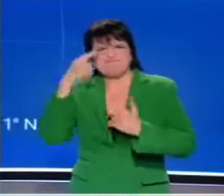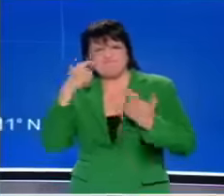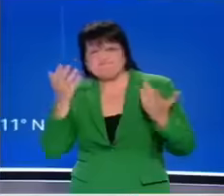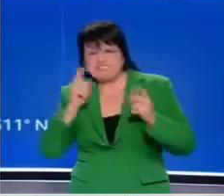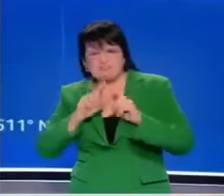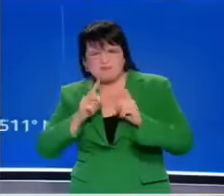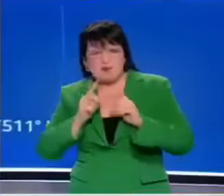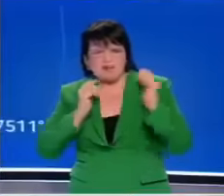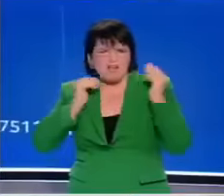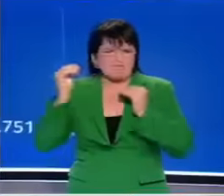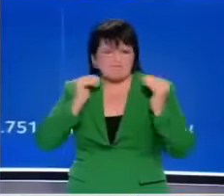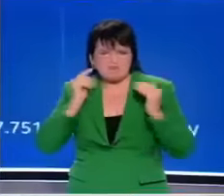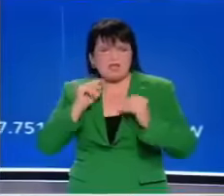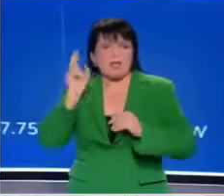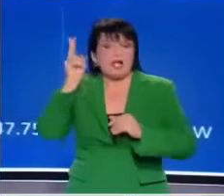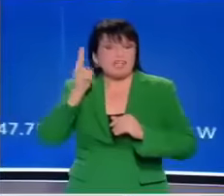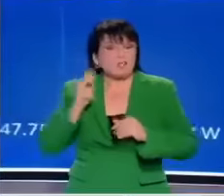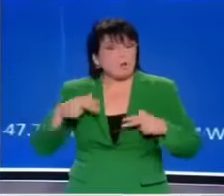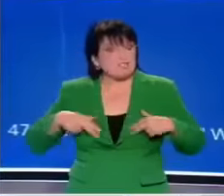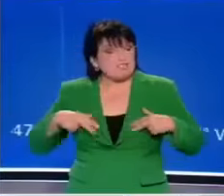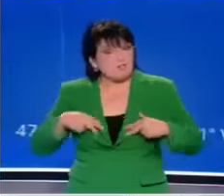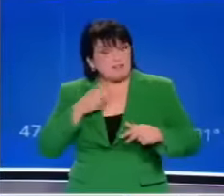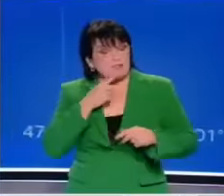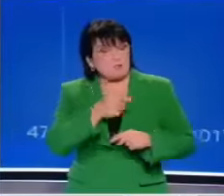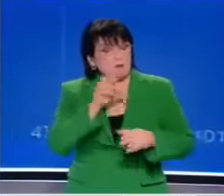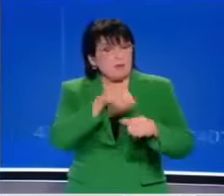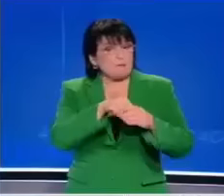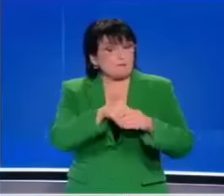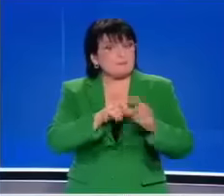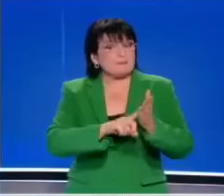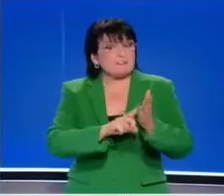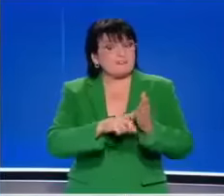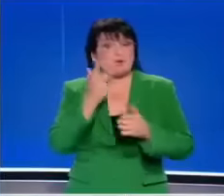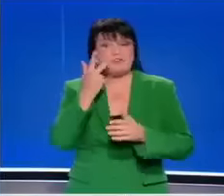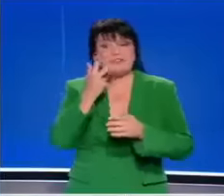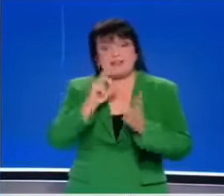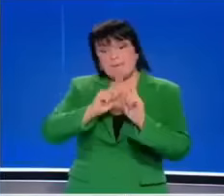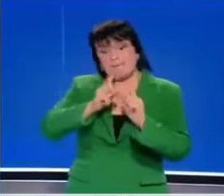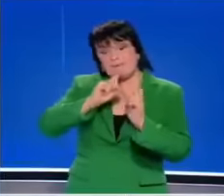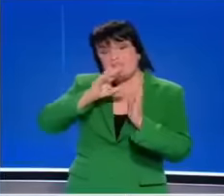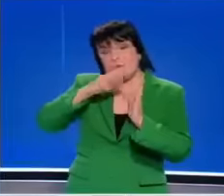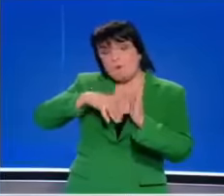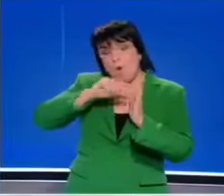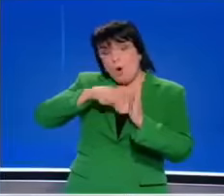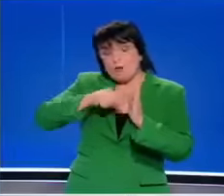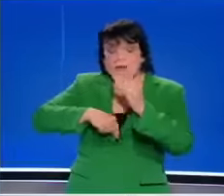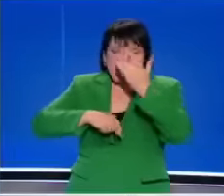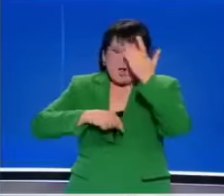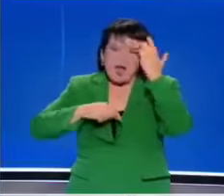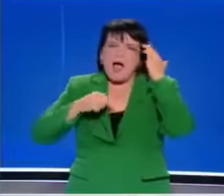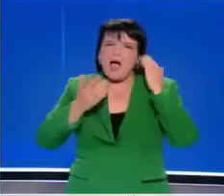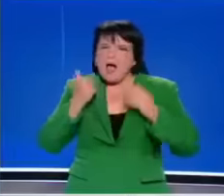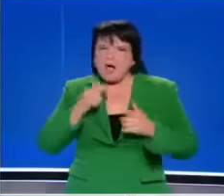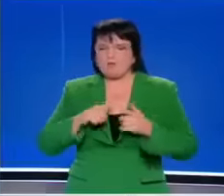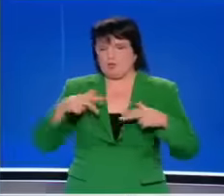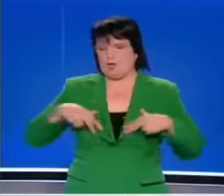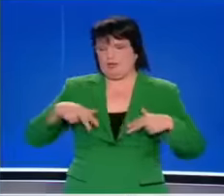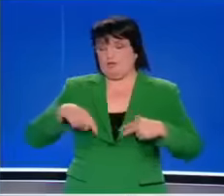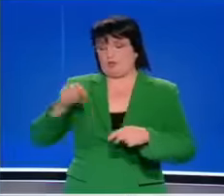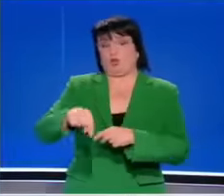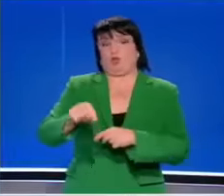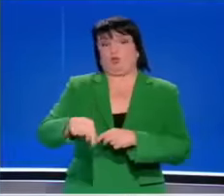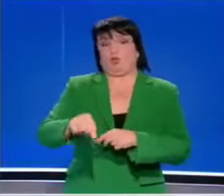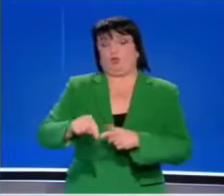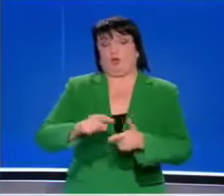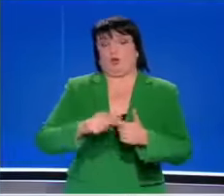συμφωνία και ψαγε κατηγορείται την κυβέρνηση γιατί δεν έχει ψηφίσει τα τρία μνημόνια που απορρέουν έρχεται λοιπόν η κυβέρνηση και να το κάνει της λέτε τώρα